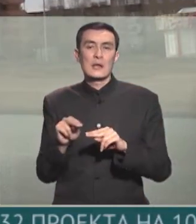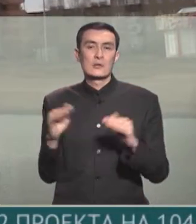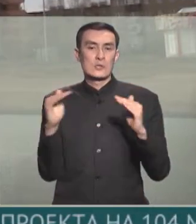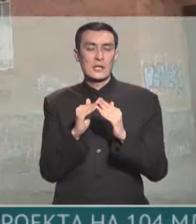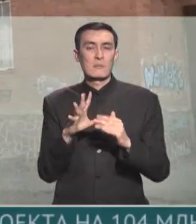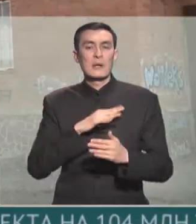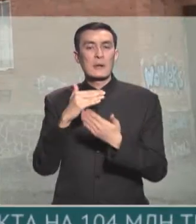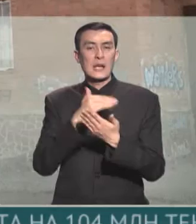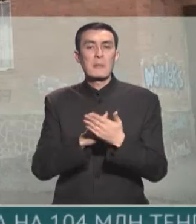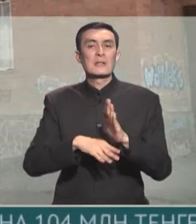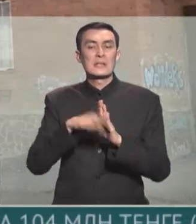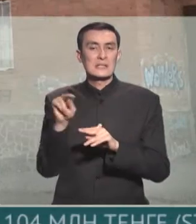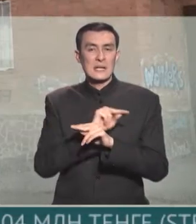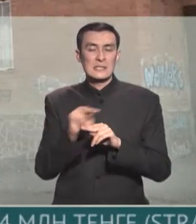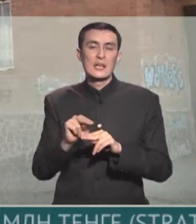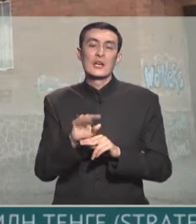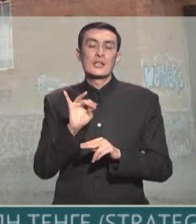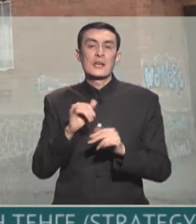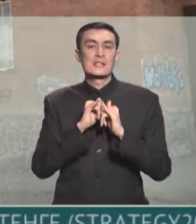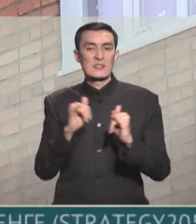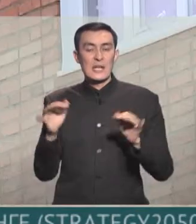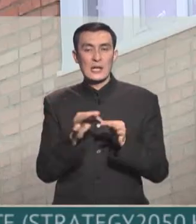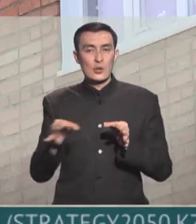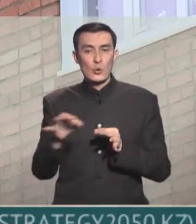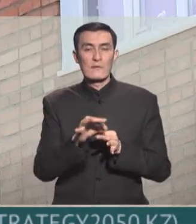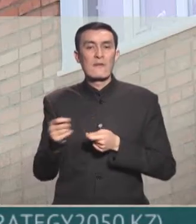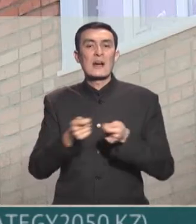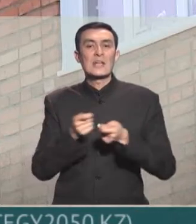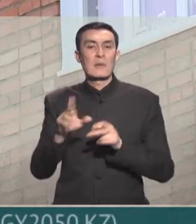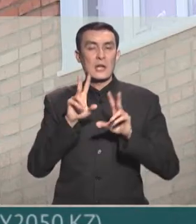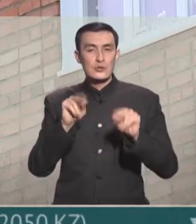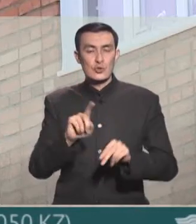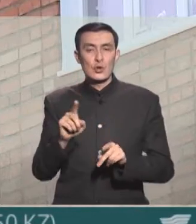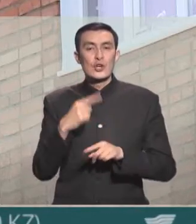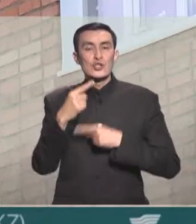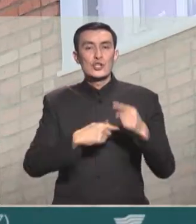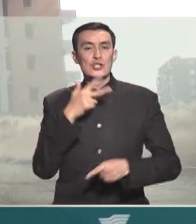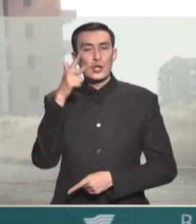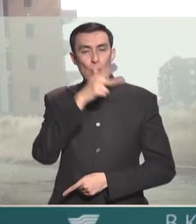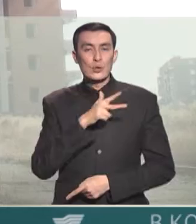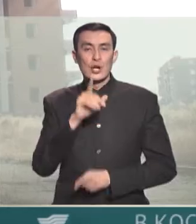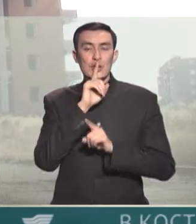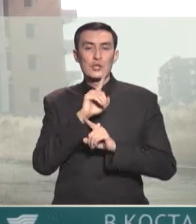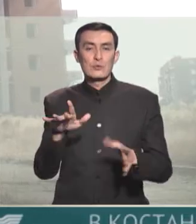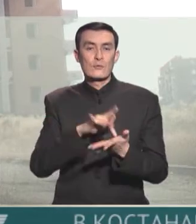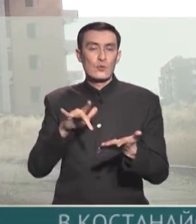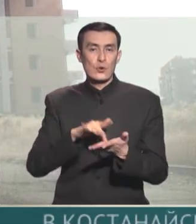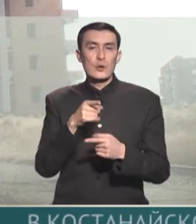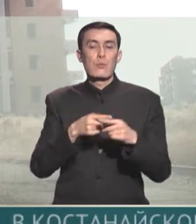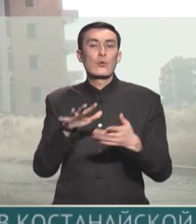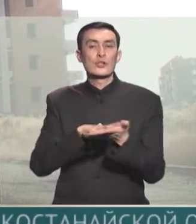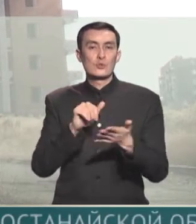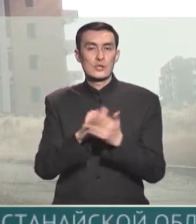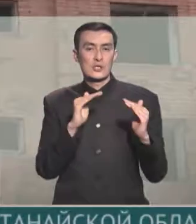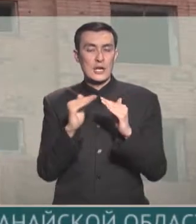удалось за счет программы модернизации ЖКХ и развития регионов. В Акимате обещают, что через 3 года в Степногорске не будет полуразрушенных жилых построек,